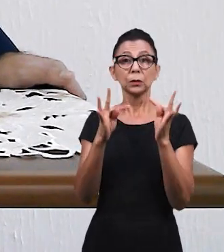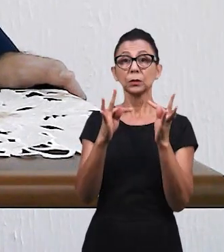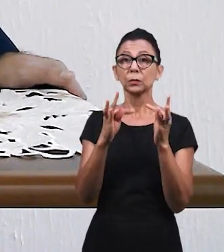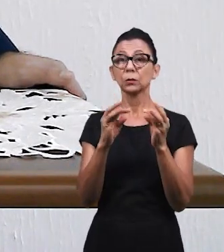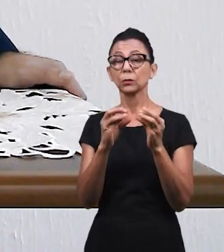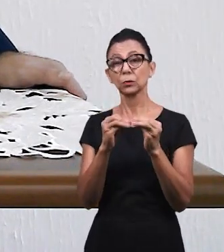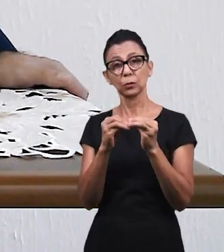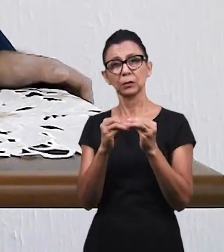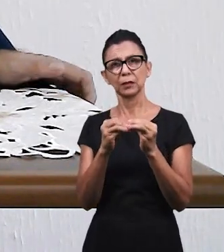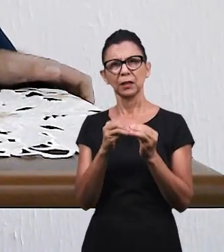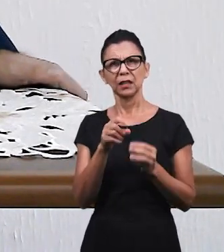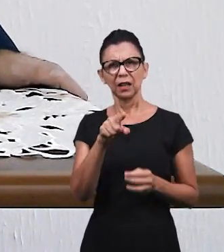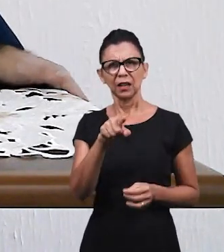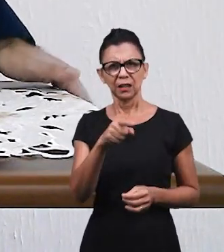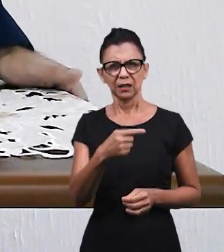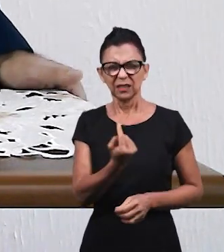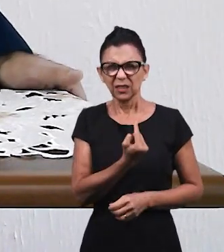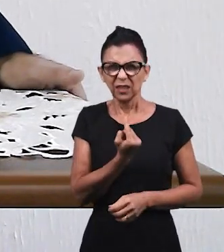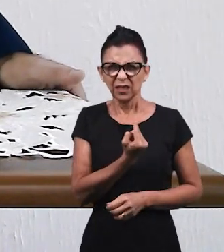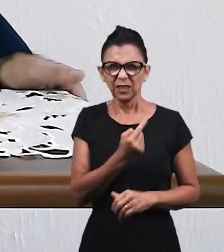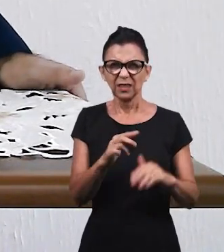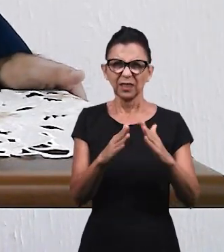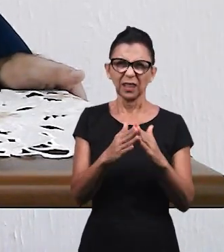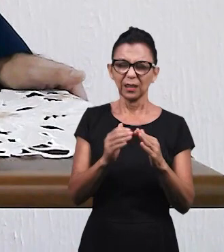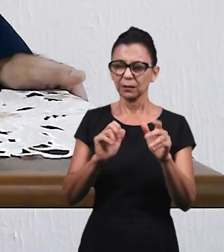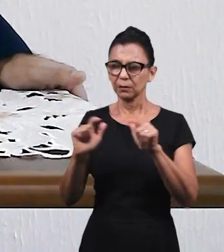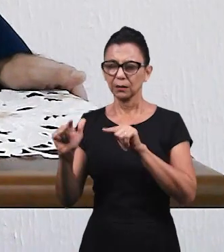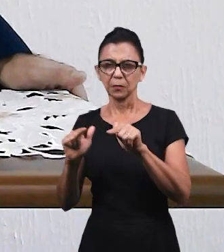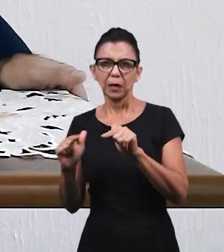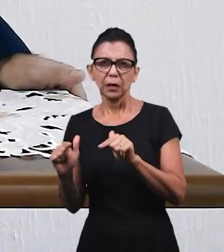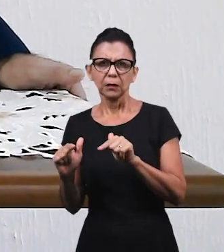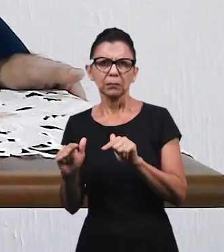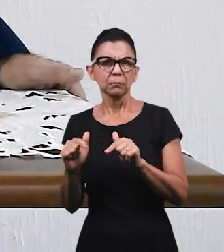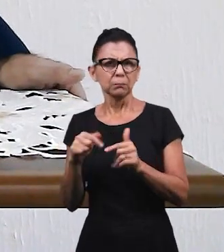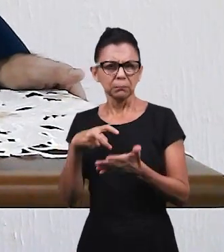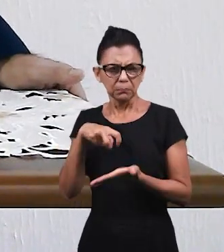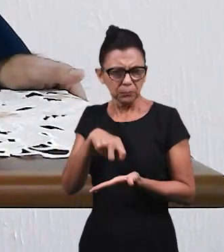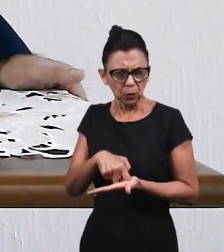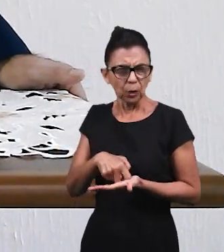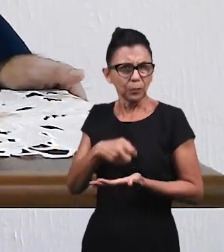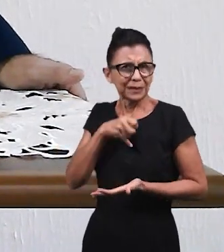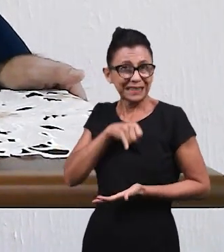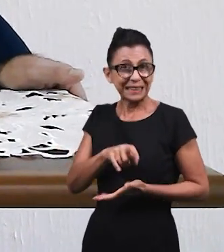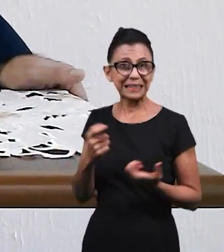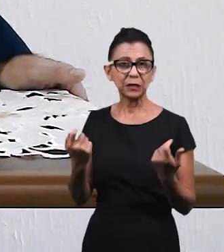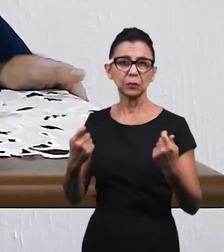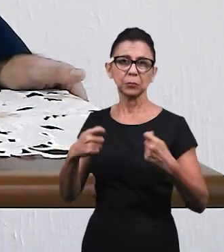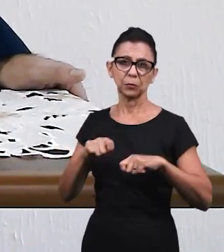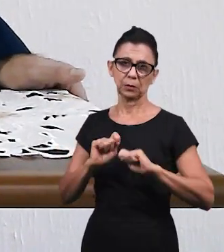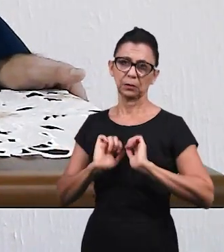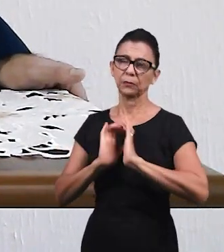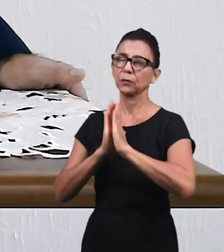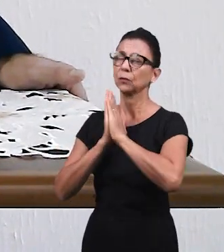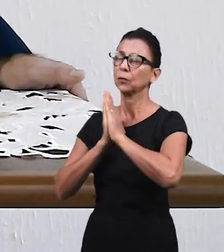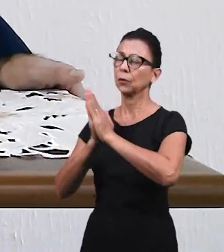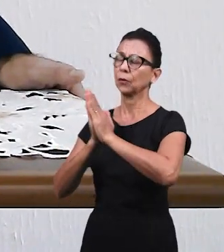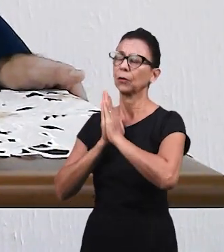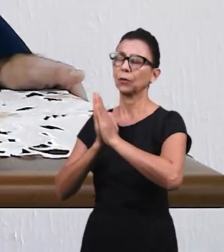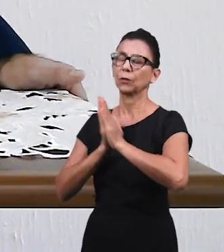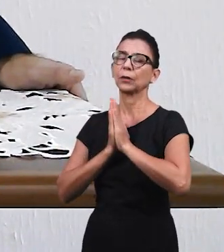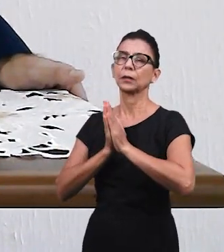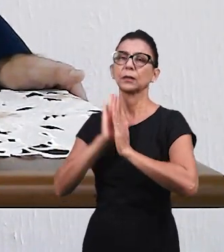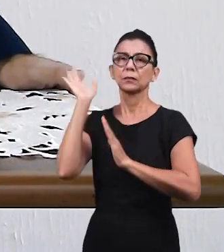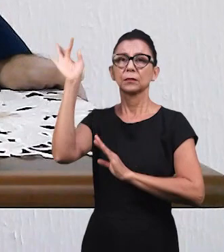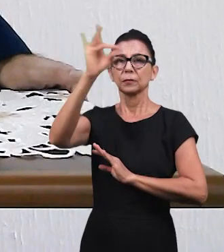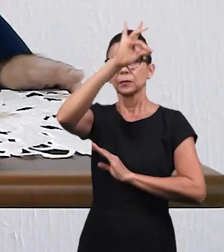Молитесь, мужья, жены, дети, если вы даже один дома или на работе, склоните колени ваши